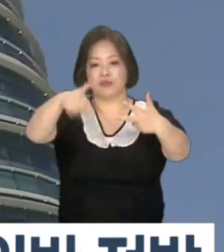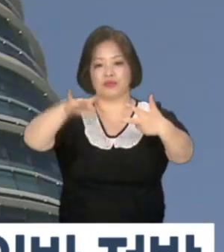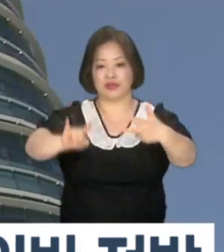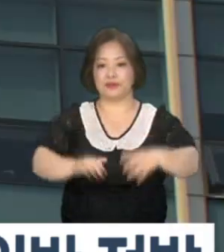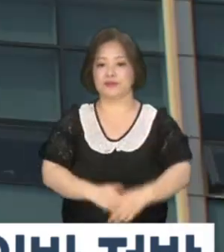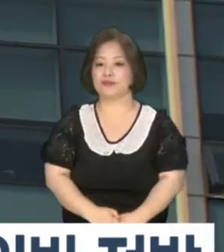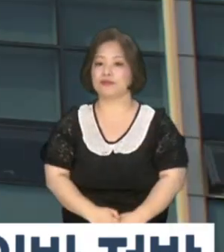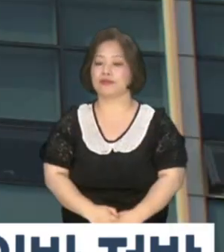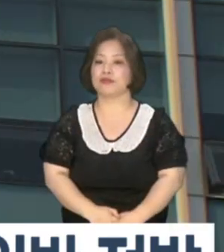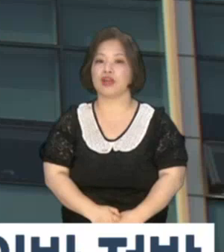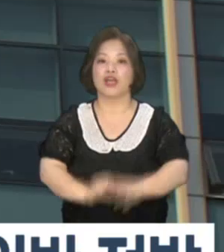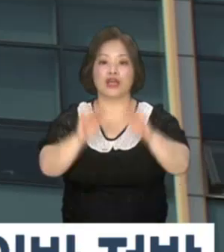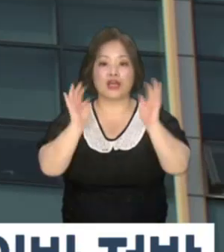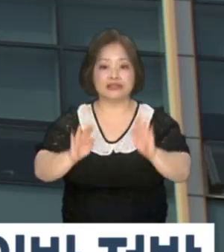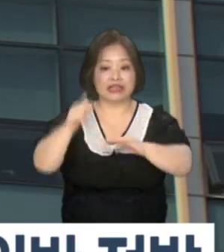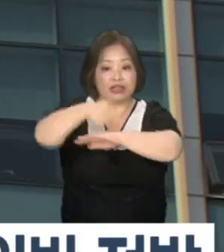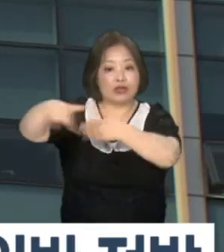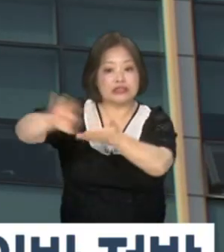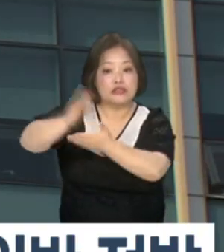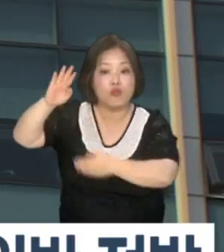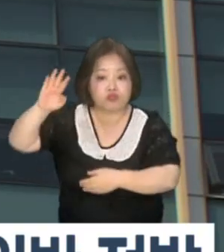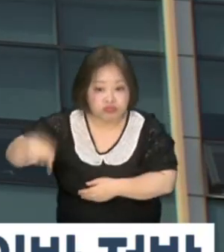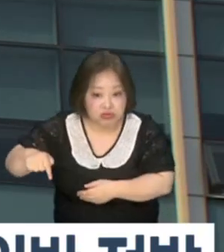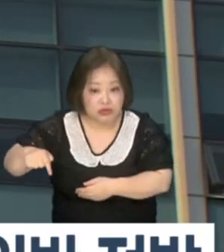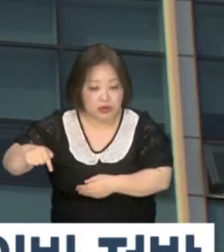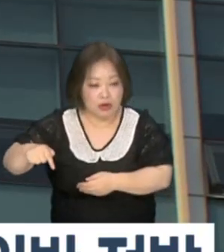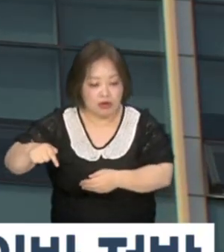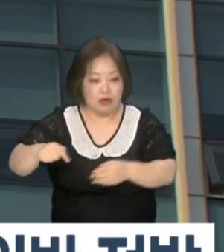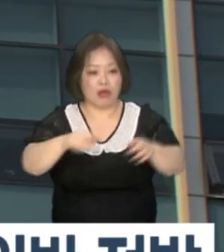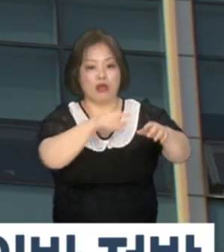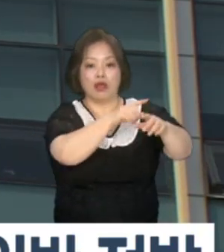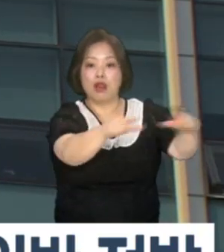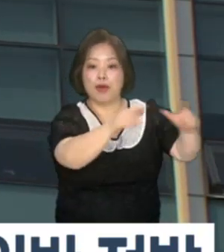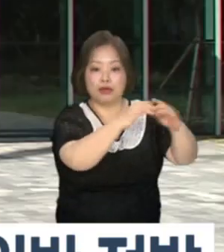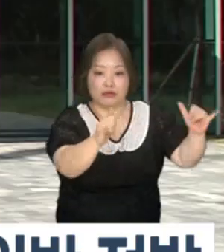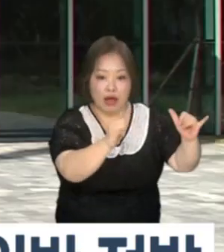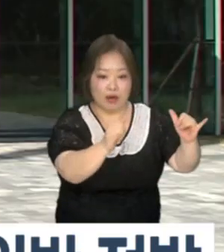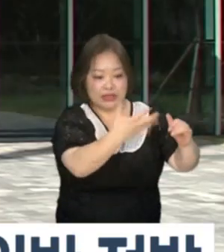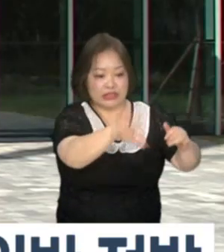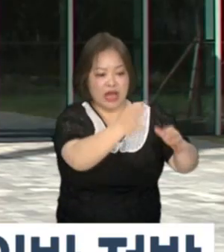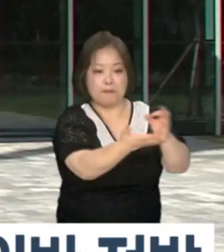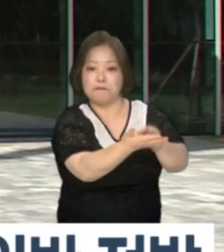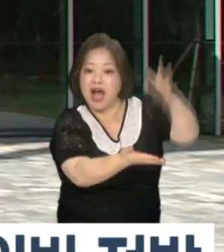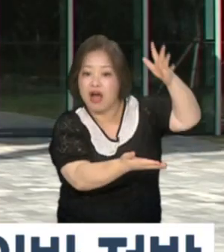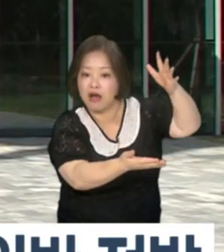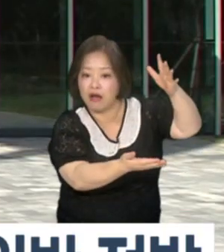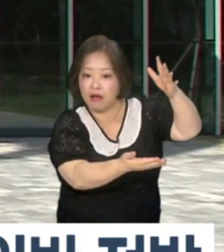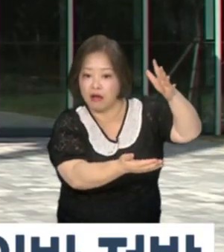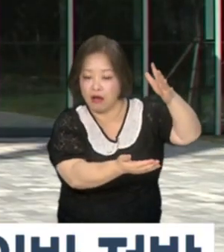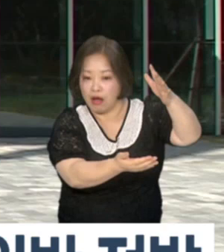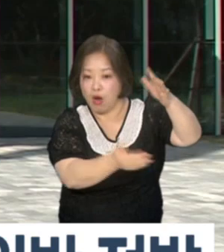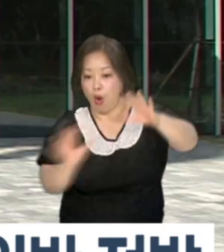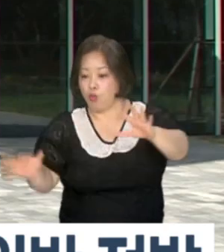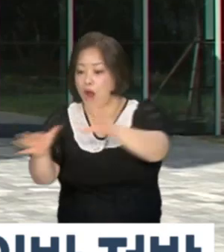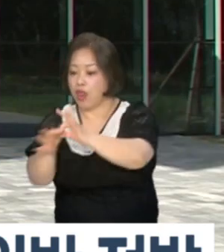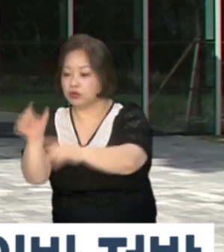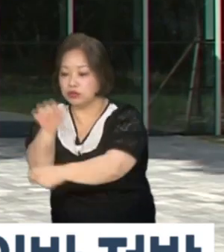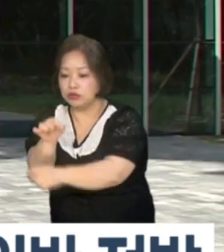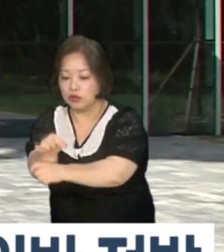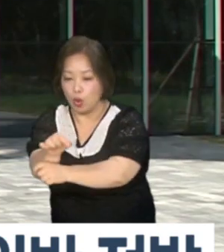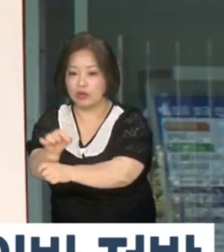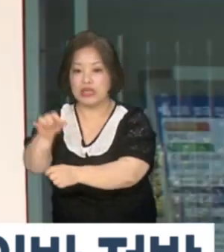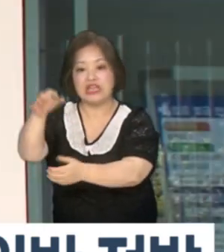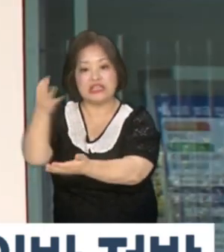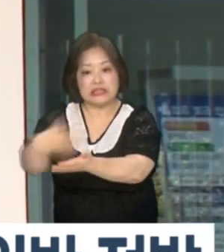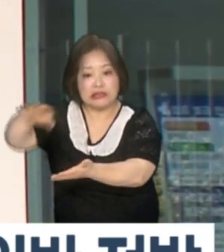나타났습니다 기획재정부는 이런 내용을 담은 공공기관을 복리후생 제도 운용 현황 점검 결과를